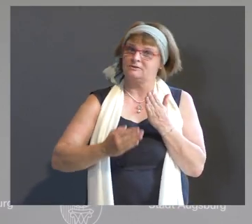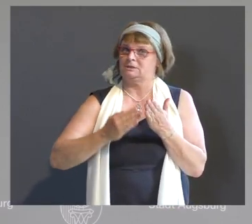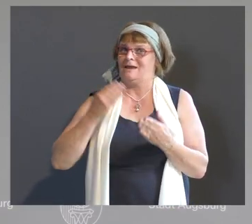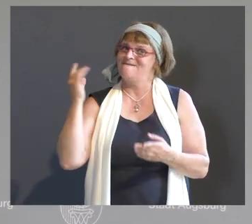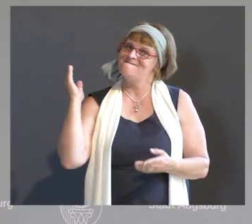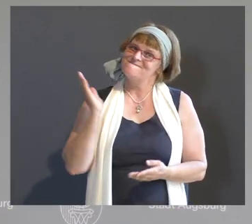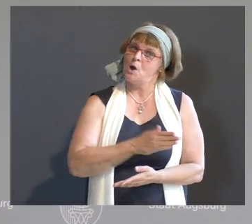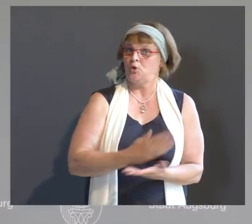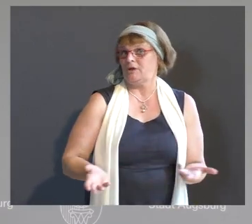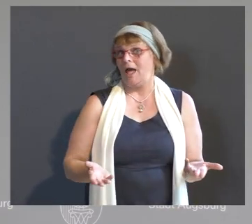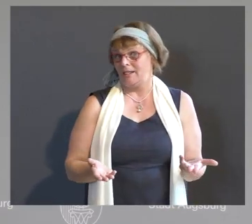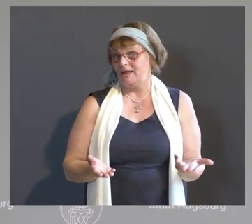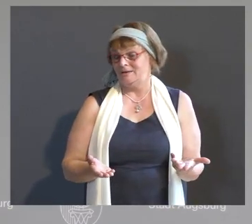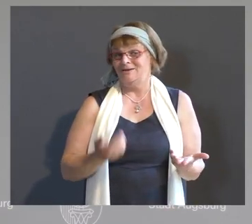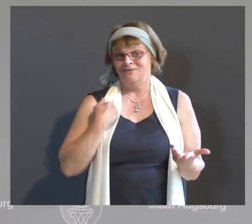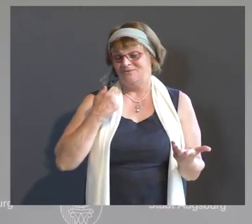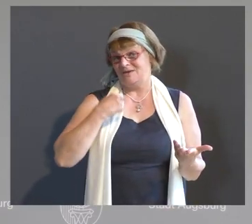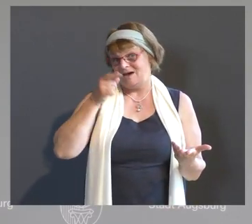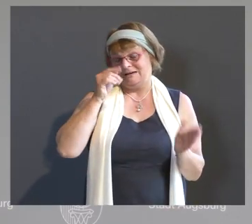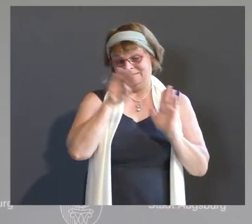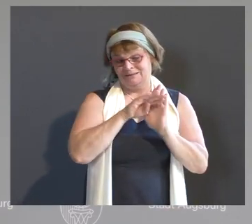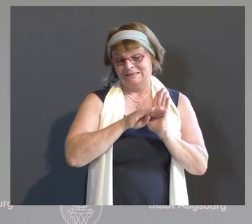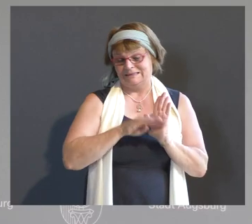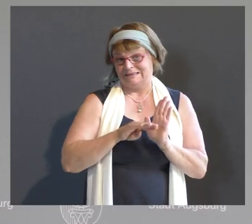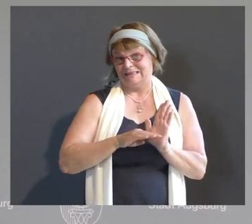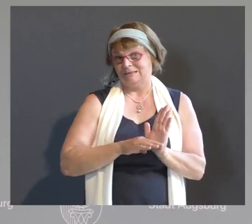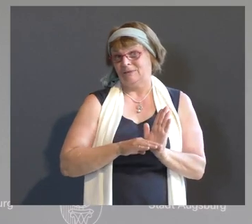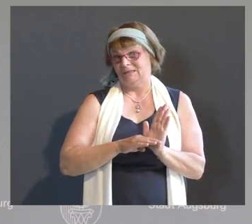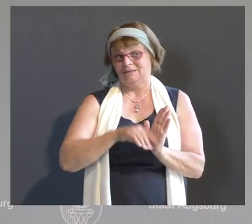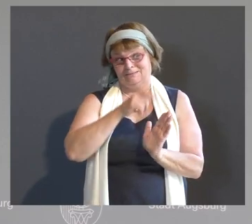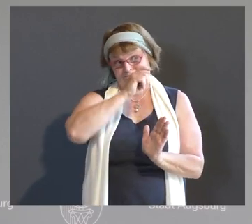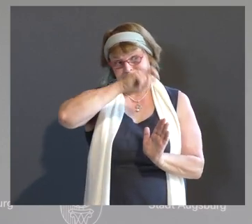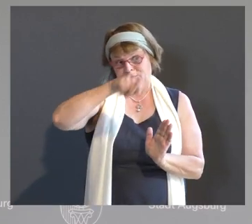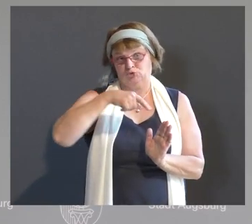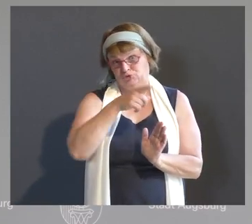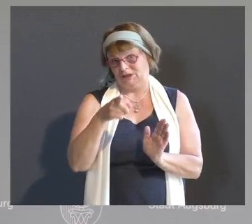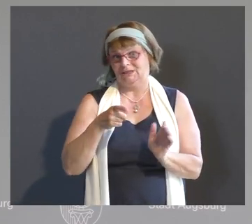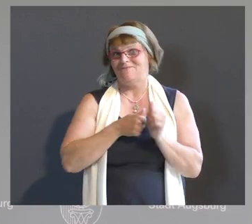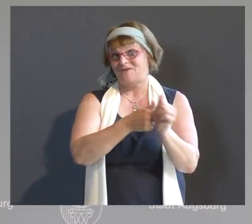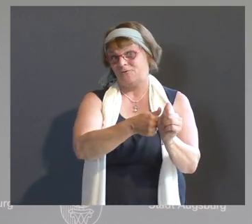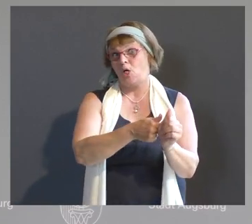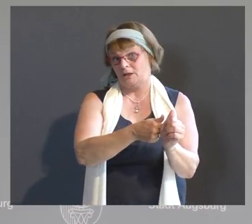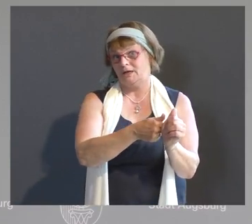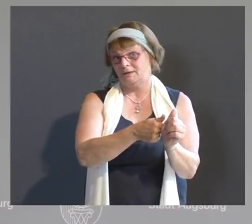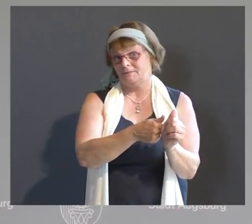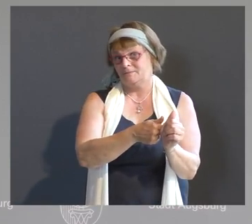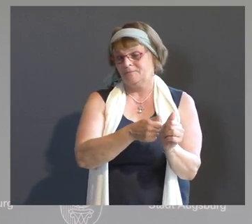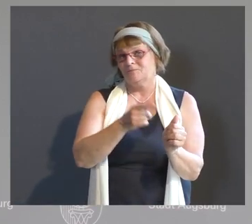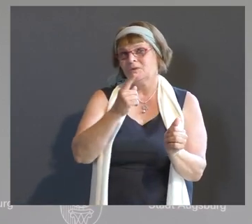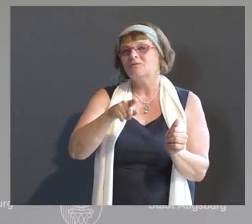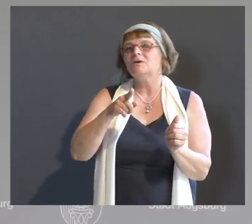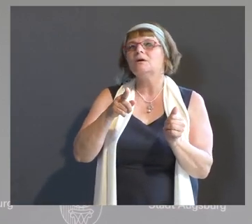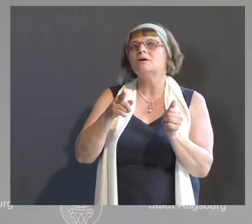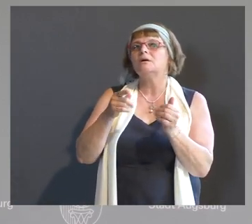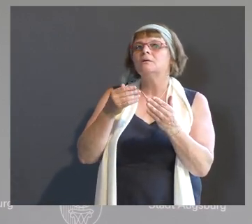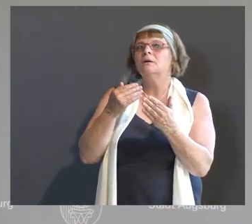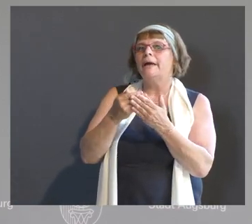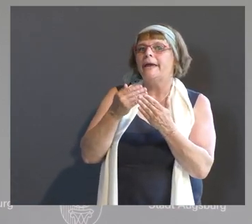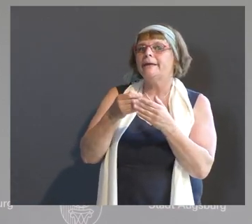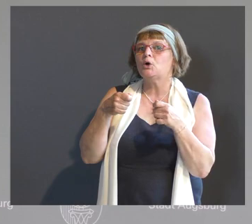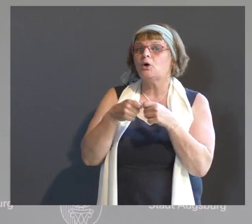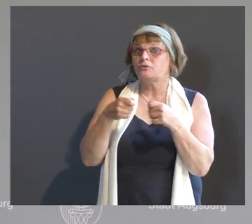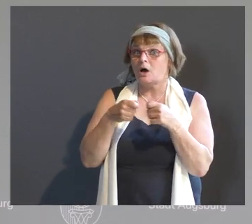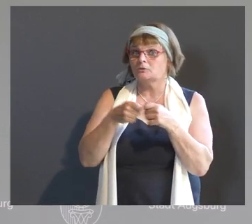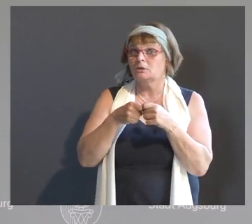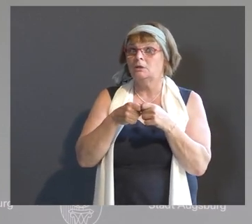des Gesetzes verfolgen und sehr konsequent vorgehen. Wir stehen im ständigen Kontakt und in enger Absprache mit der